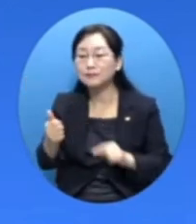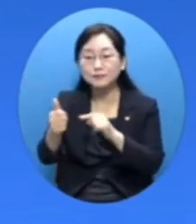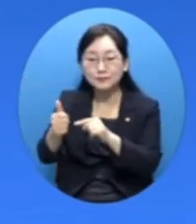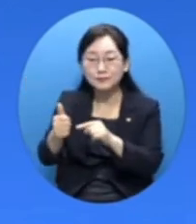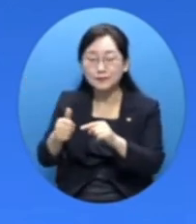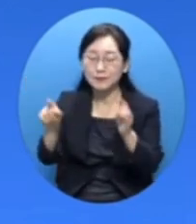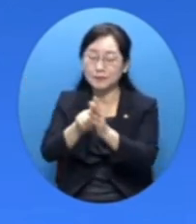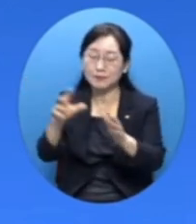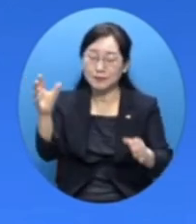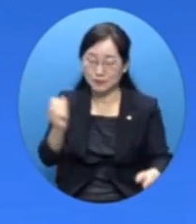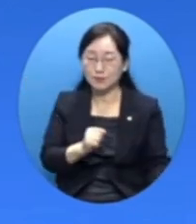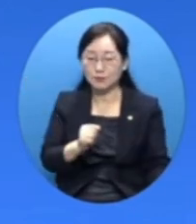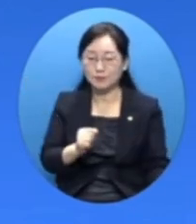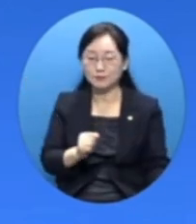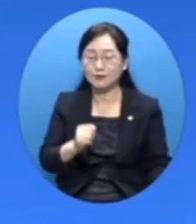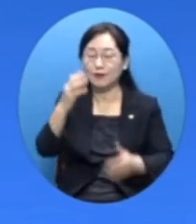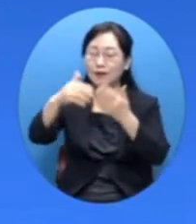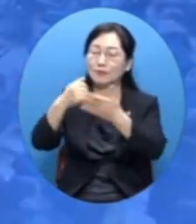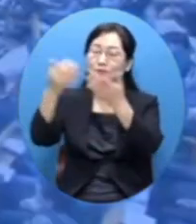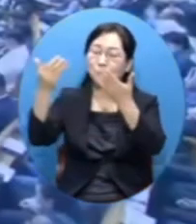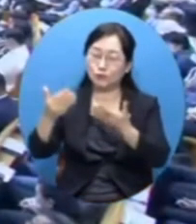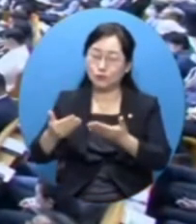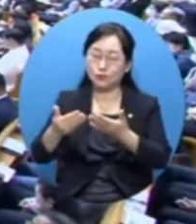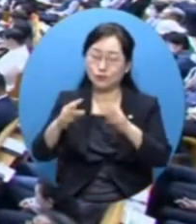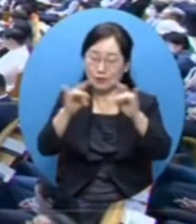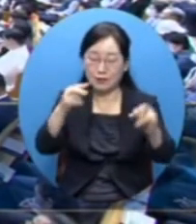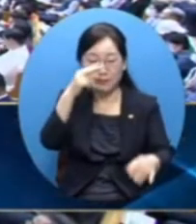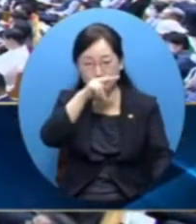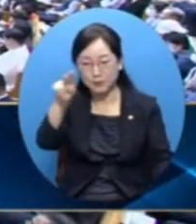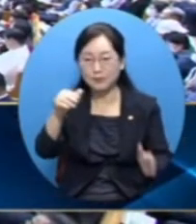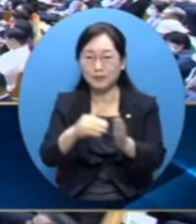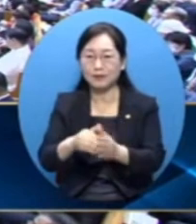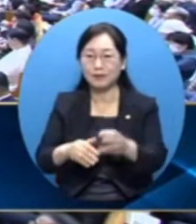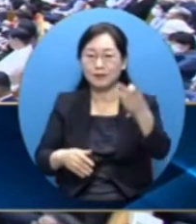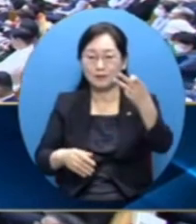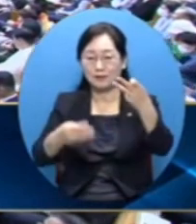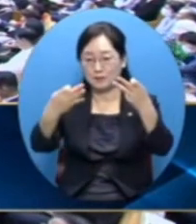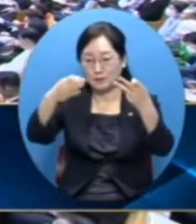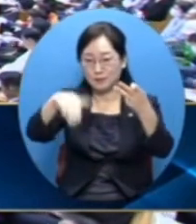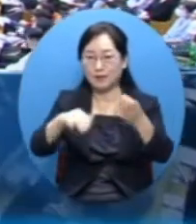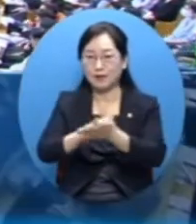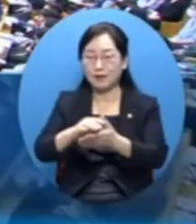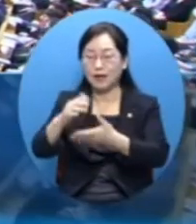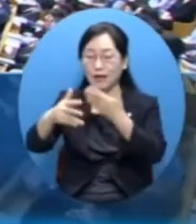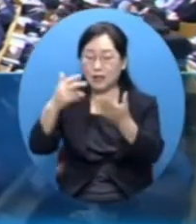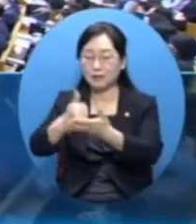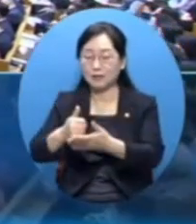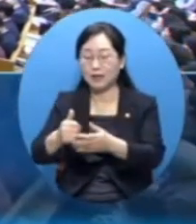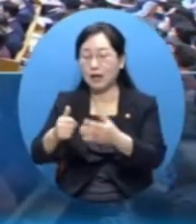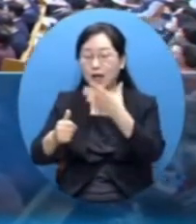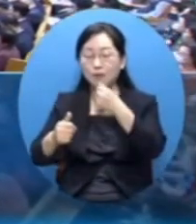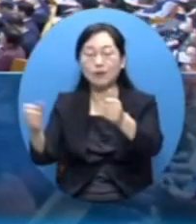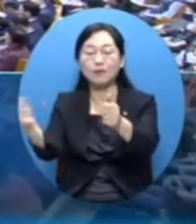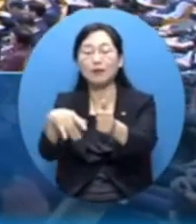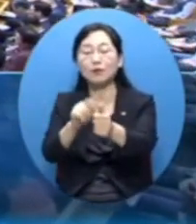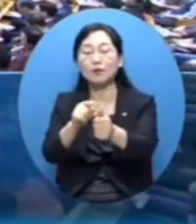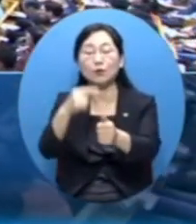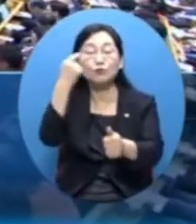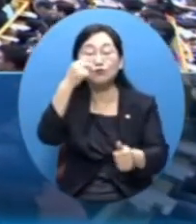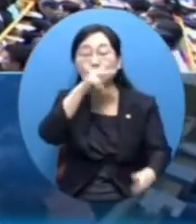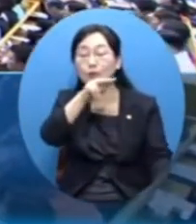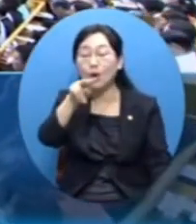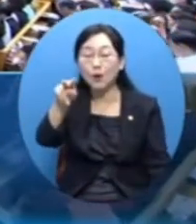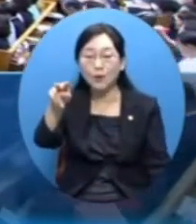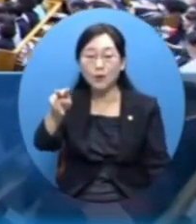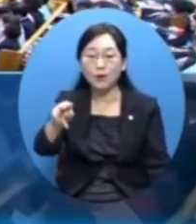믿음의 눈으로 하나님께서 주신 땅을 바라보았습니다 13장 14절입니다 께서 아브라함에게이 이르시되 너는 눈을 들어 너 있는